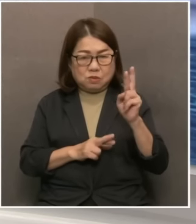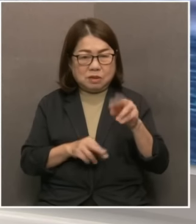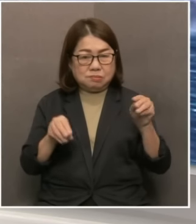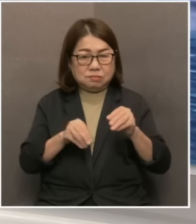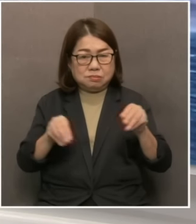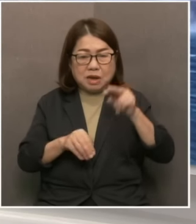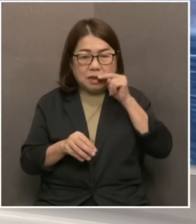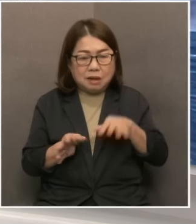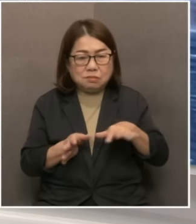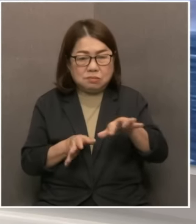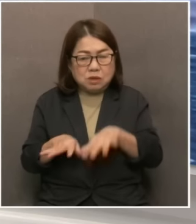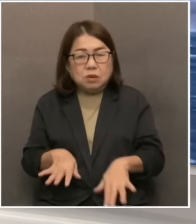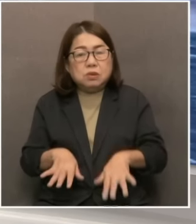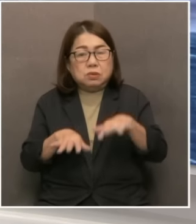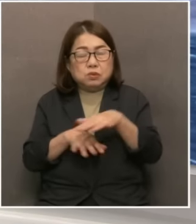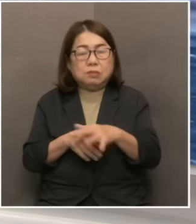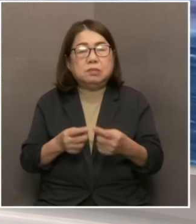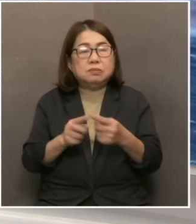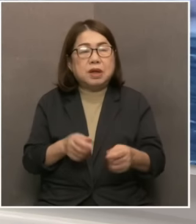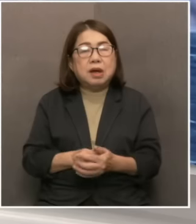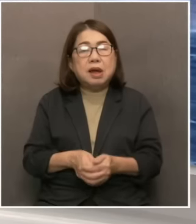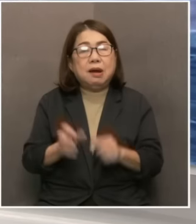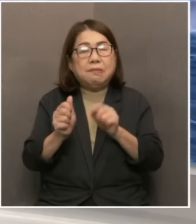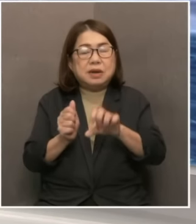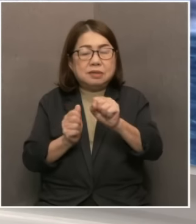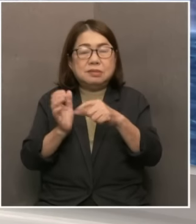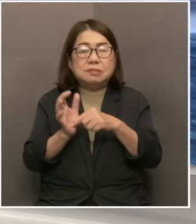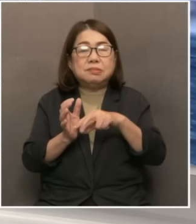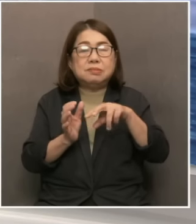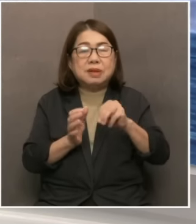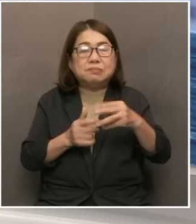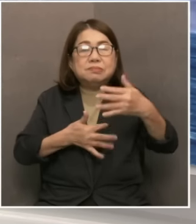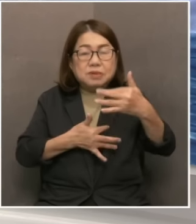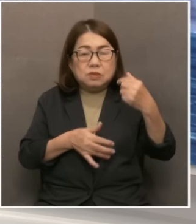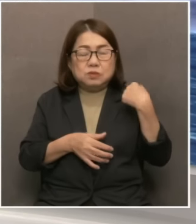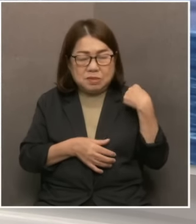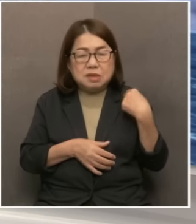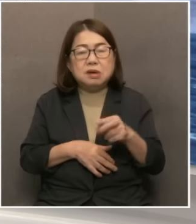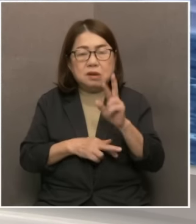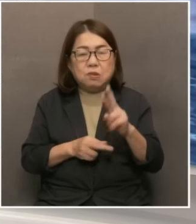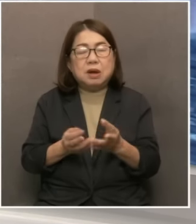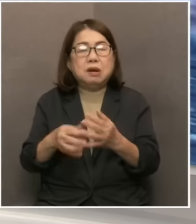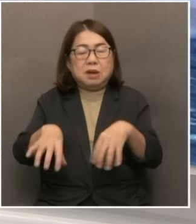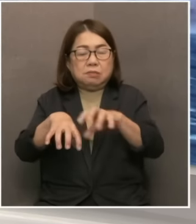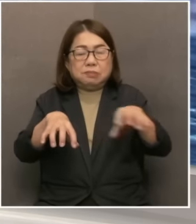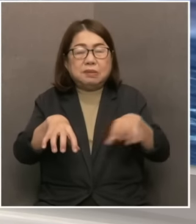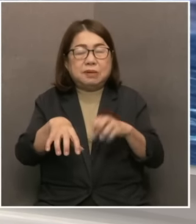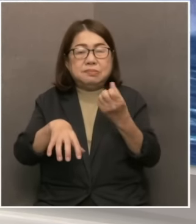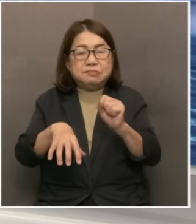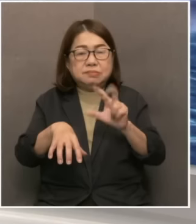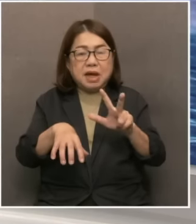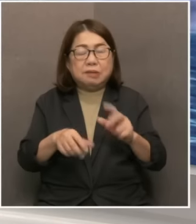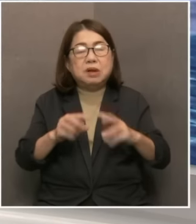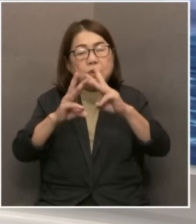กันนะคะต่อเนื่องที่สัมพันธวงศ์ค่ะเขตสัมพันธวงศ์มีชุมชนที่ต้องเฝ้าระวังนะคะครัวเรือนเนี่ย 13ครัวเรือนมีทั้งวัด